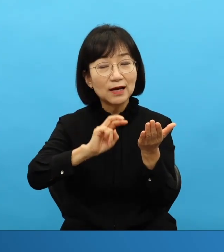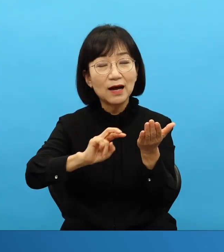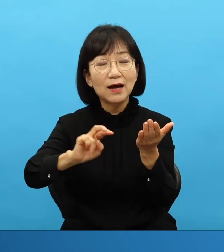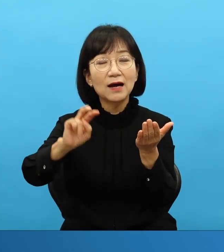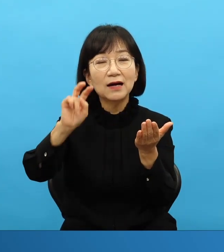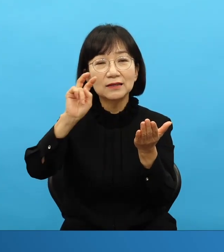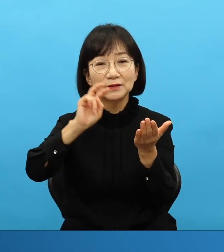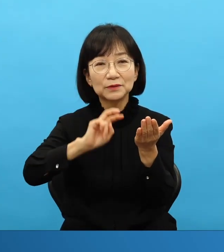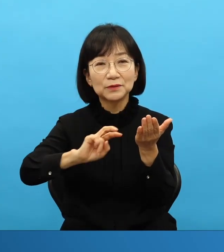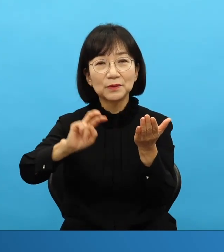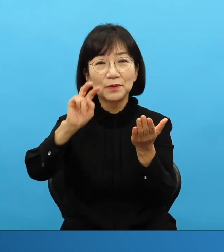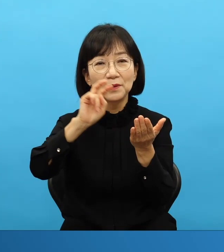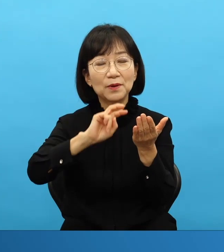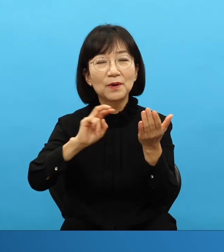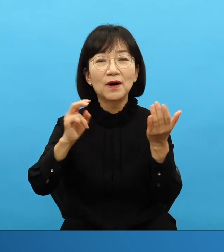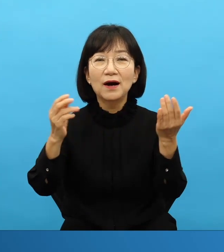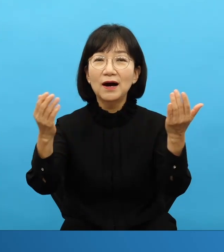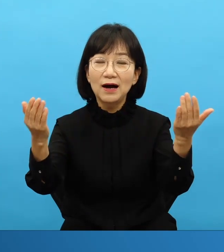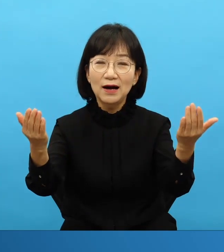구주를